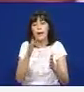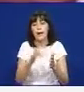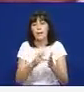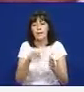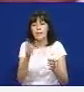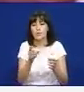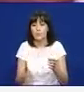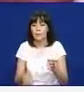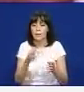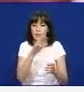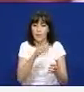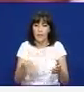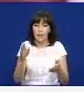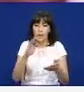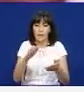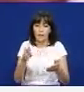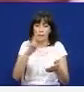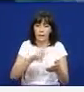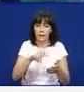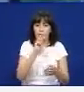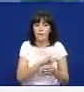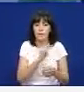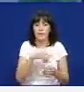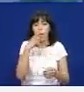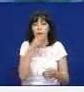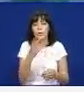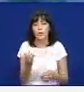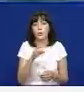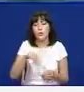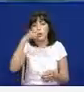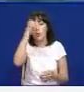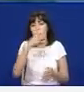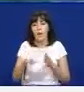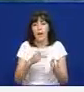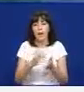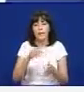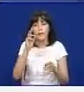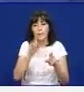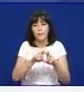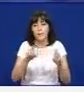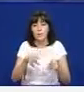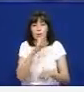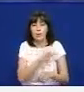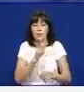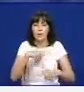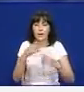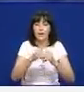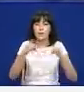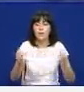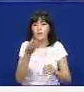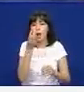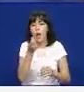отыр. 20 шақты адам істеп жатыр. Айтып өту керек, соңғы жылдары қалада білім беру саласының жұмысын жетілдіру үшін қаржы